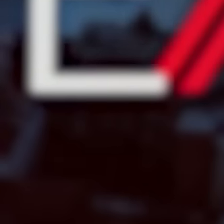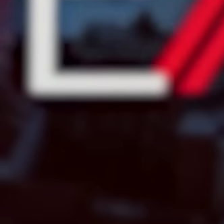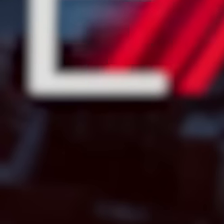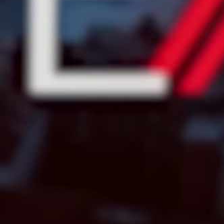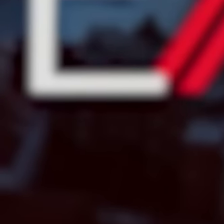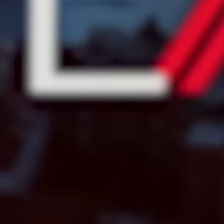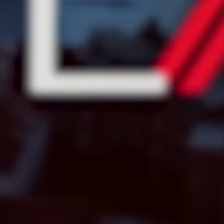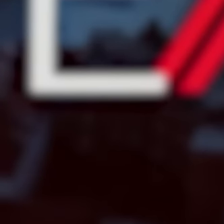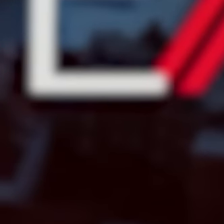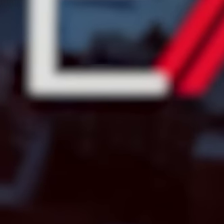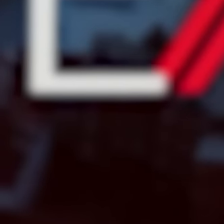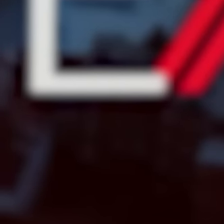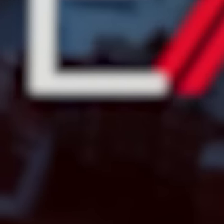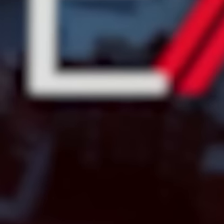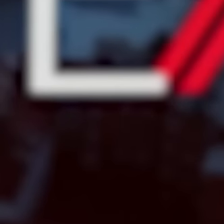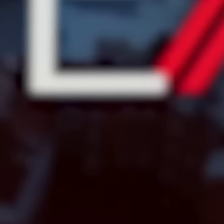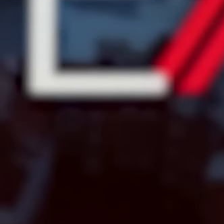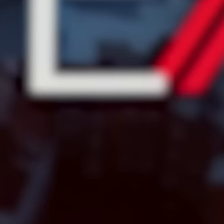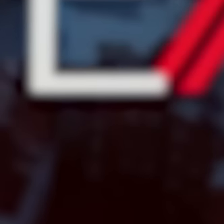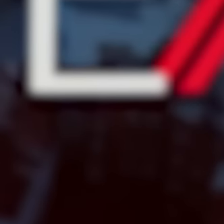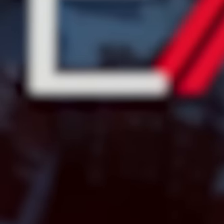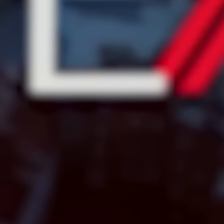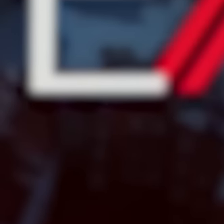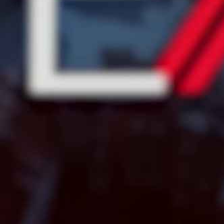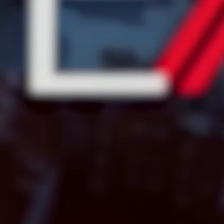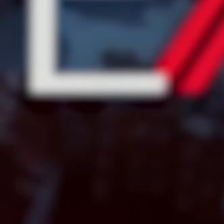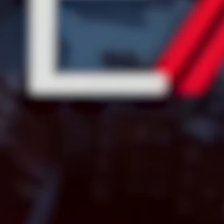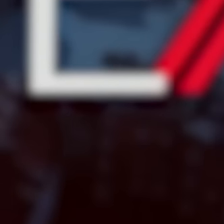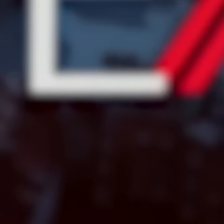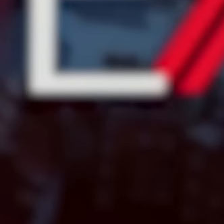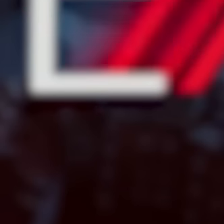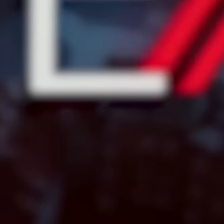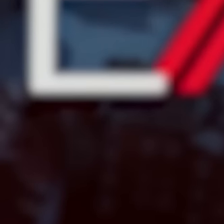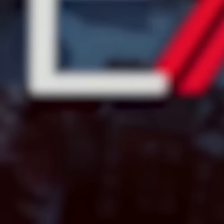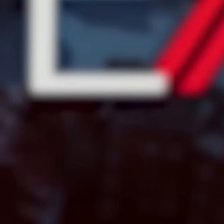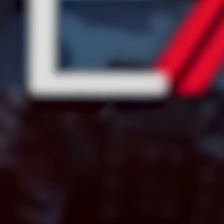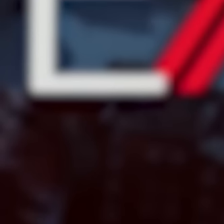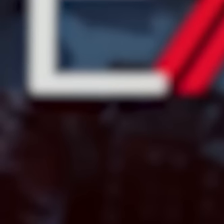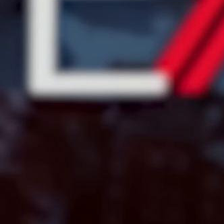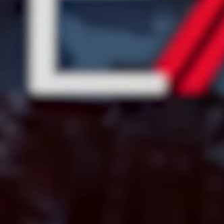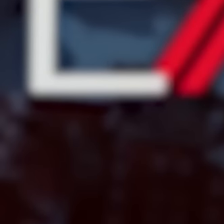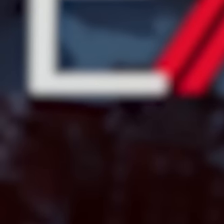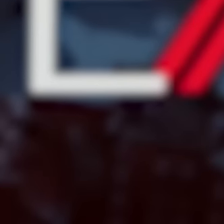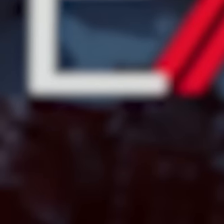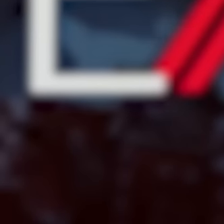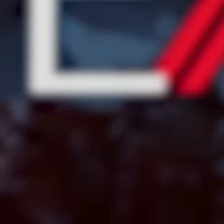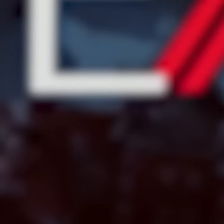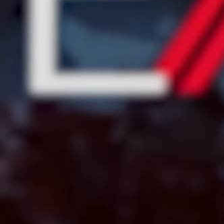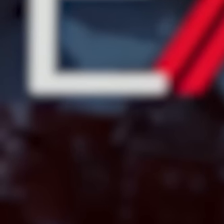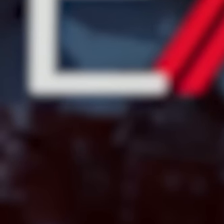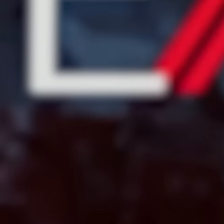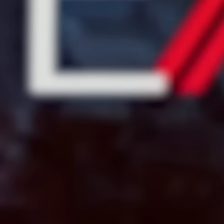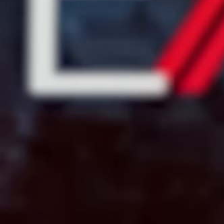płacimy drożej, nawet o 60%. Rząd Donalda Tuska postanowił nie przedłużać tarczy ochronnej, która chroniła za czasów rządu Prawa i